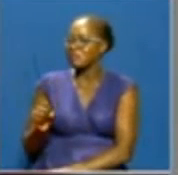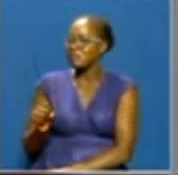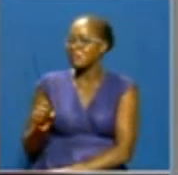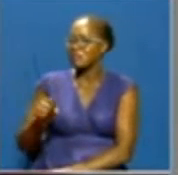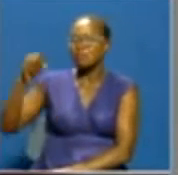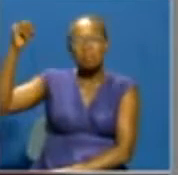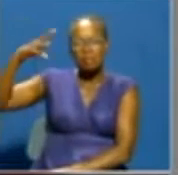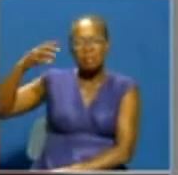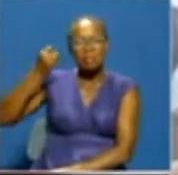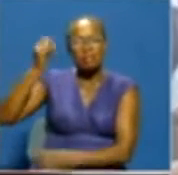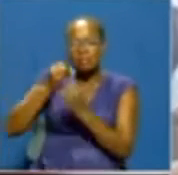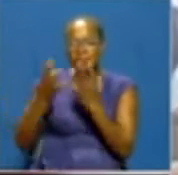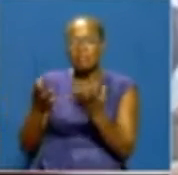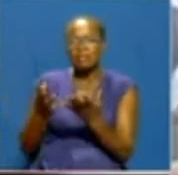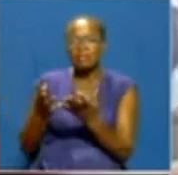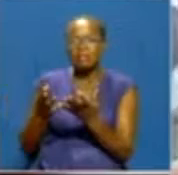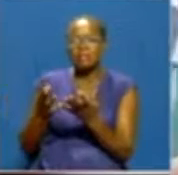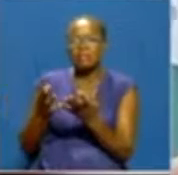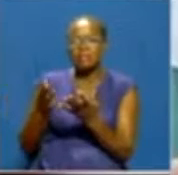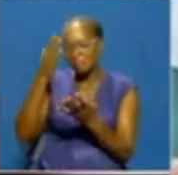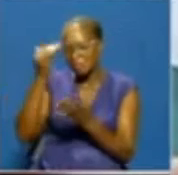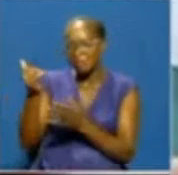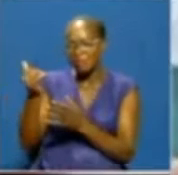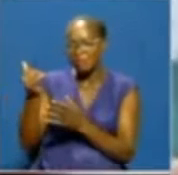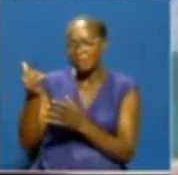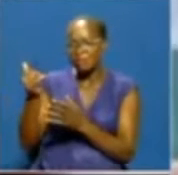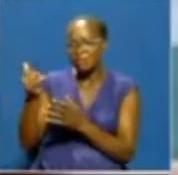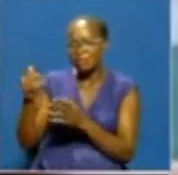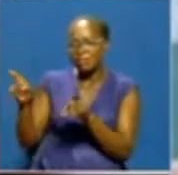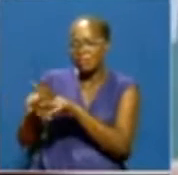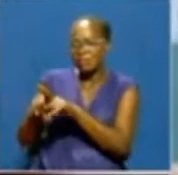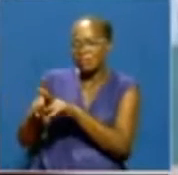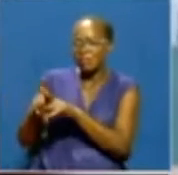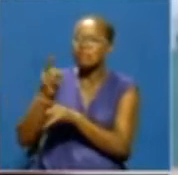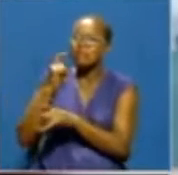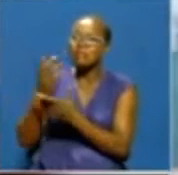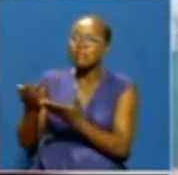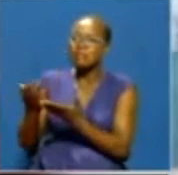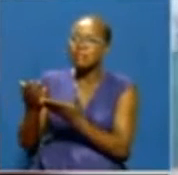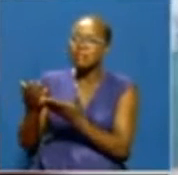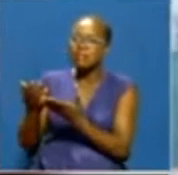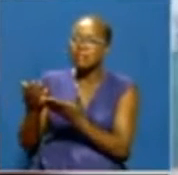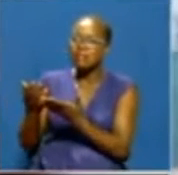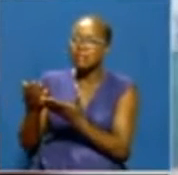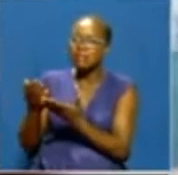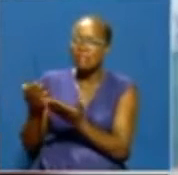hatuelewi, because kama stima inaanza, why is it going to start on the same? So yenye iko mizigo watu wanaleta na